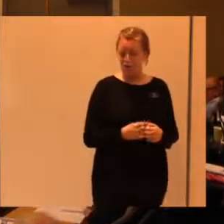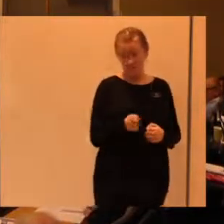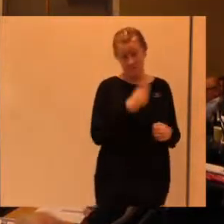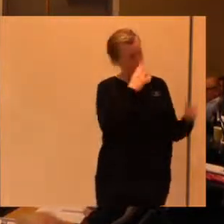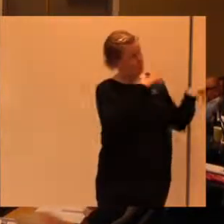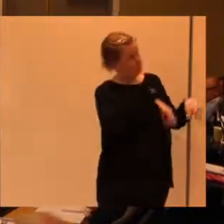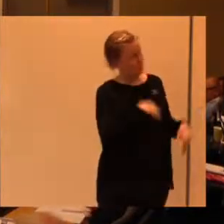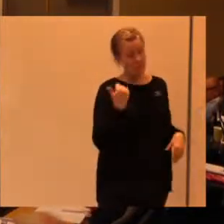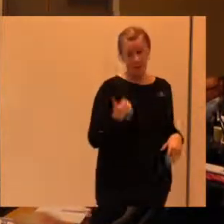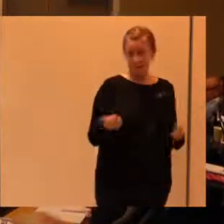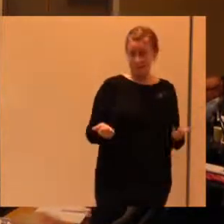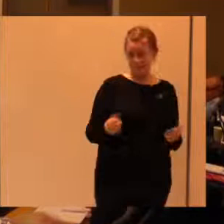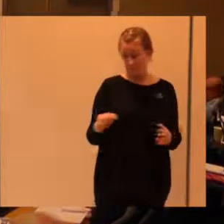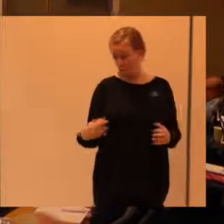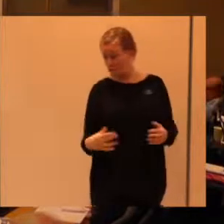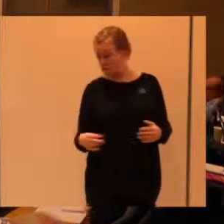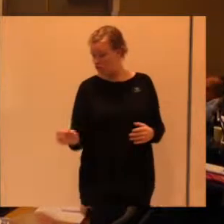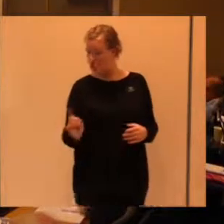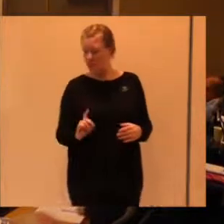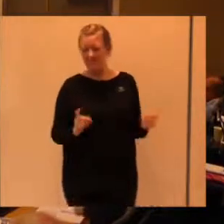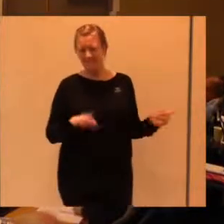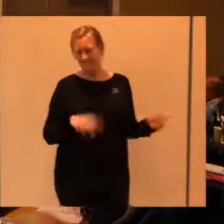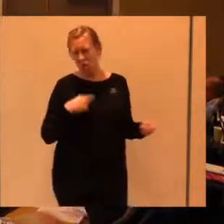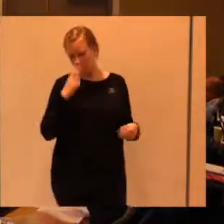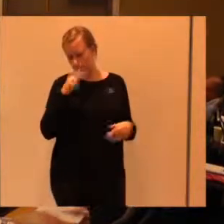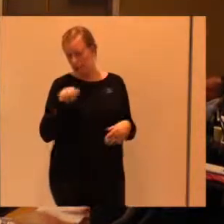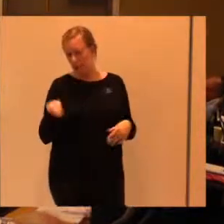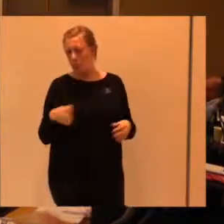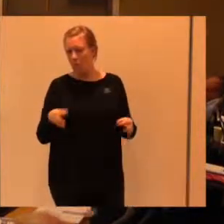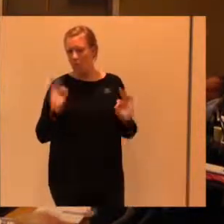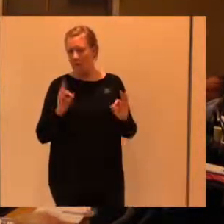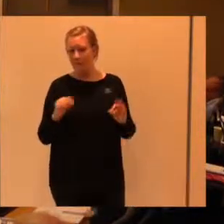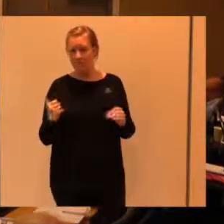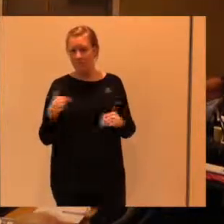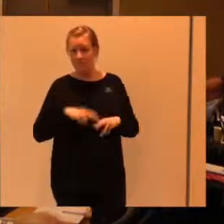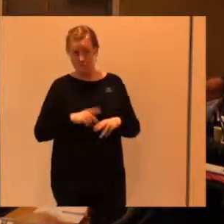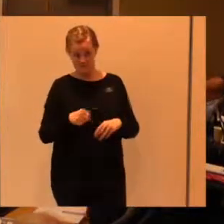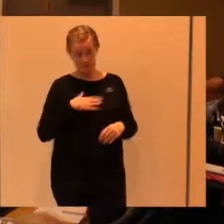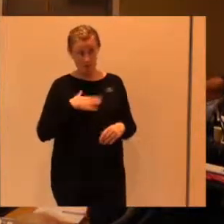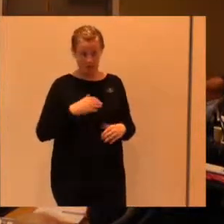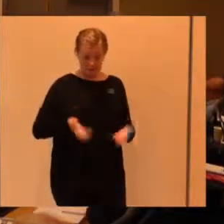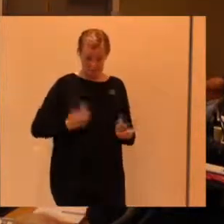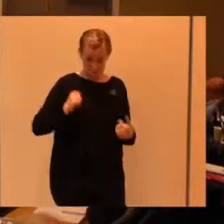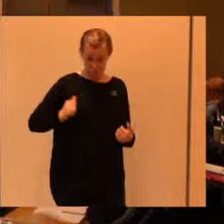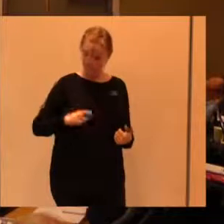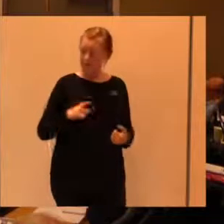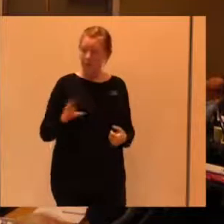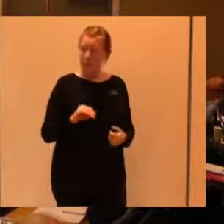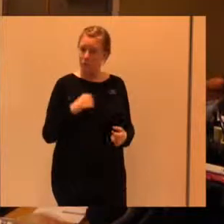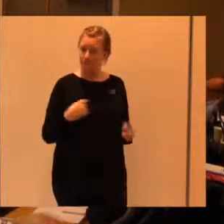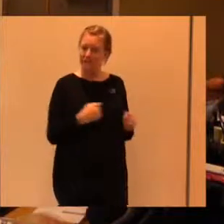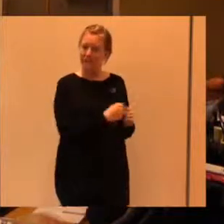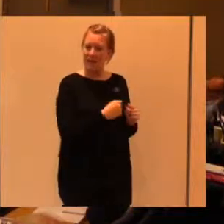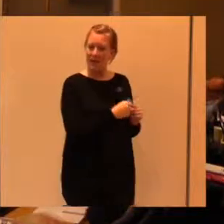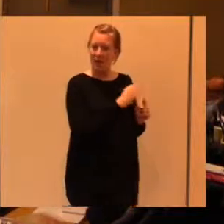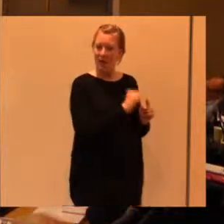att de nya, och jag tittar mycket på offentliga webbplatser då, tycker ni att de är lätta att använda, ja då ligger vi ganska nära den